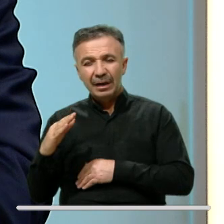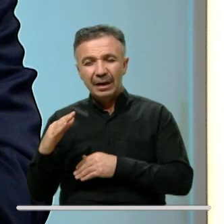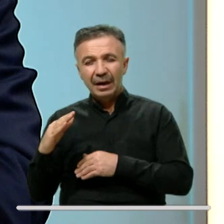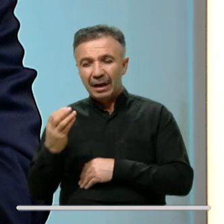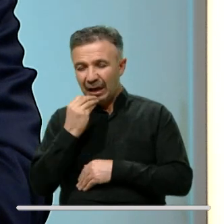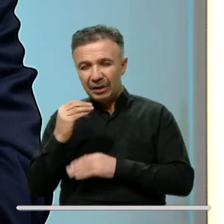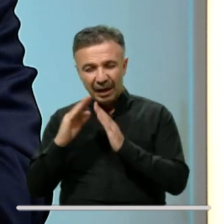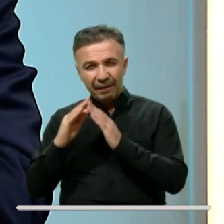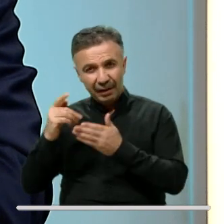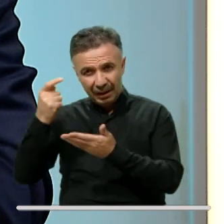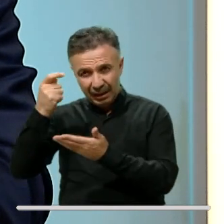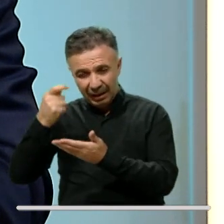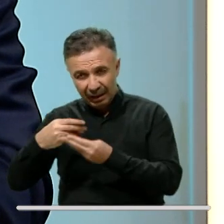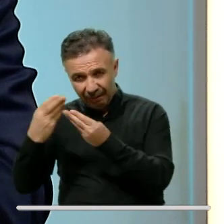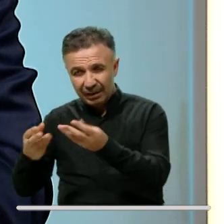aşevi